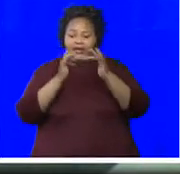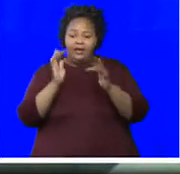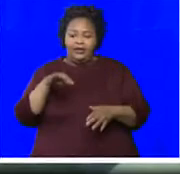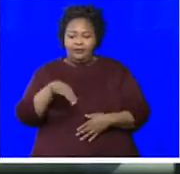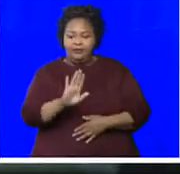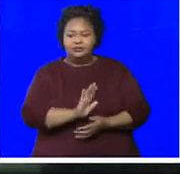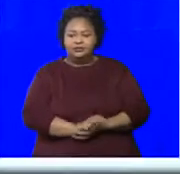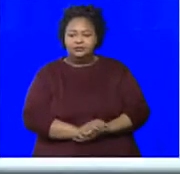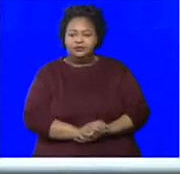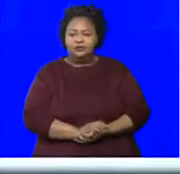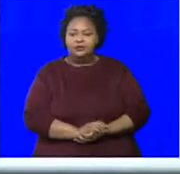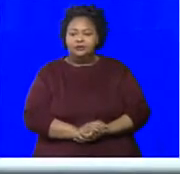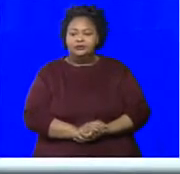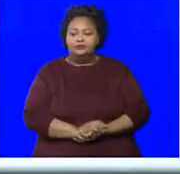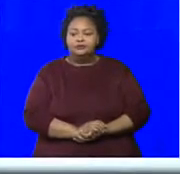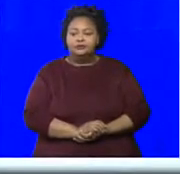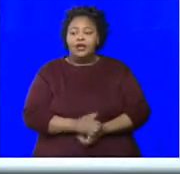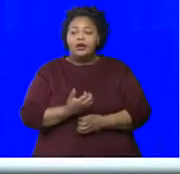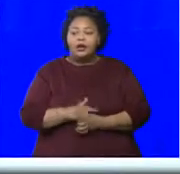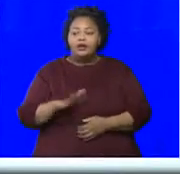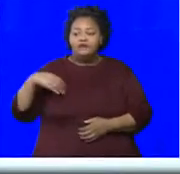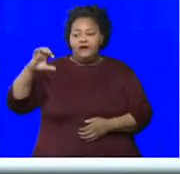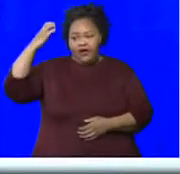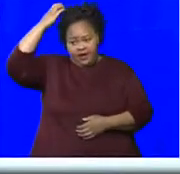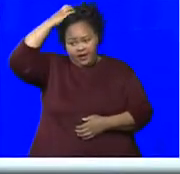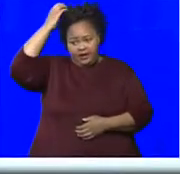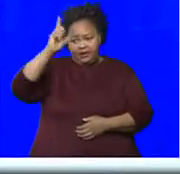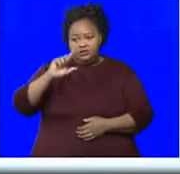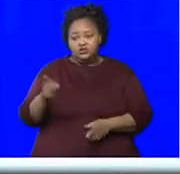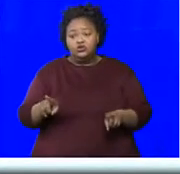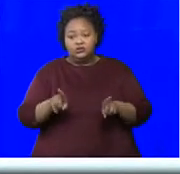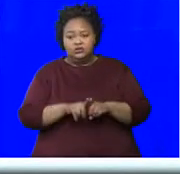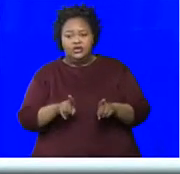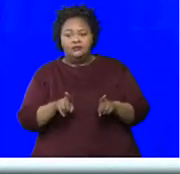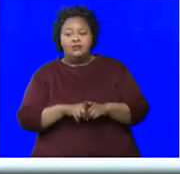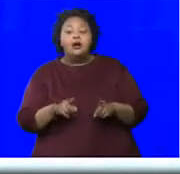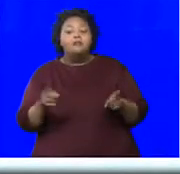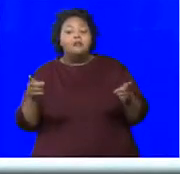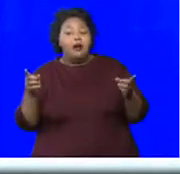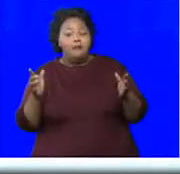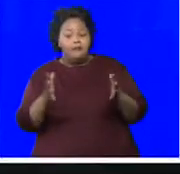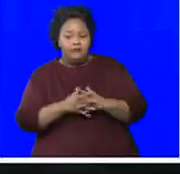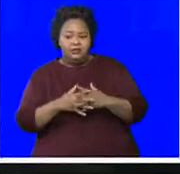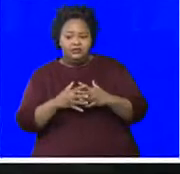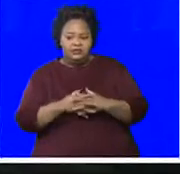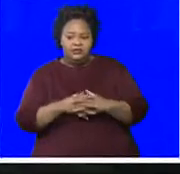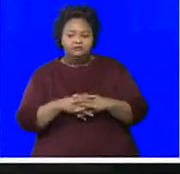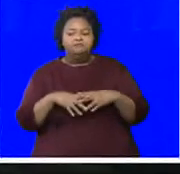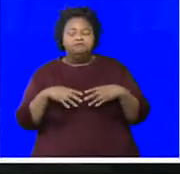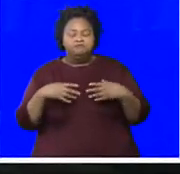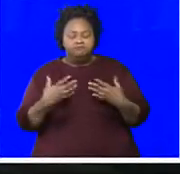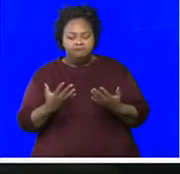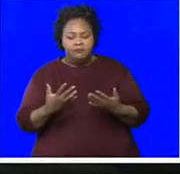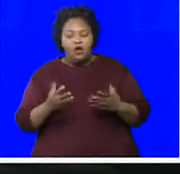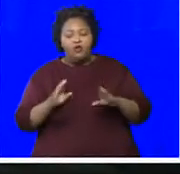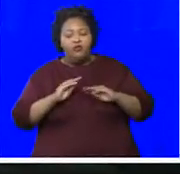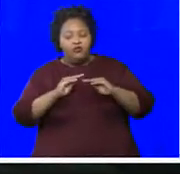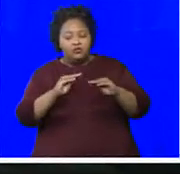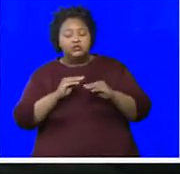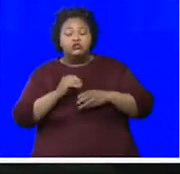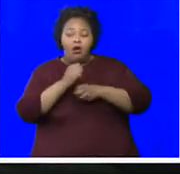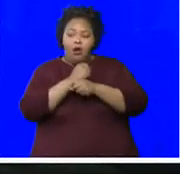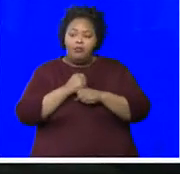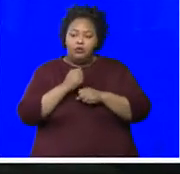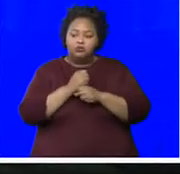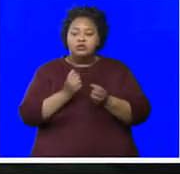khona atoxosha ukuthi tingaqiniswa njani temfundo kulela live eTindzabeni kubika Fortune